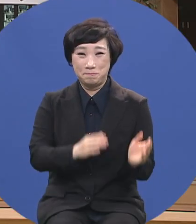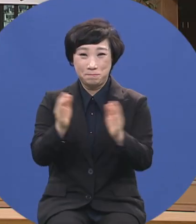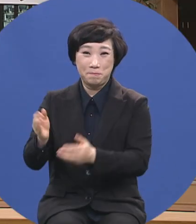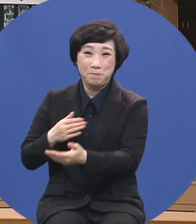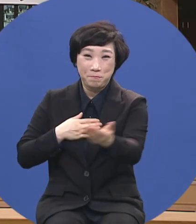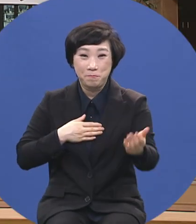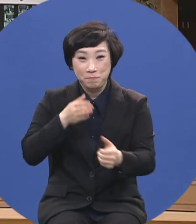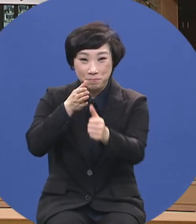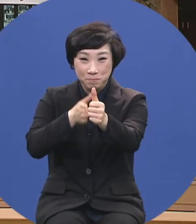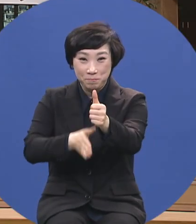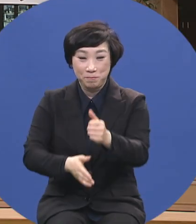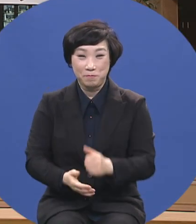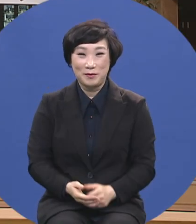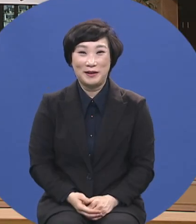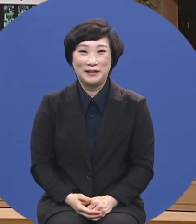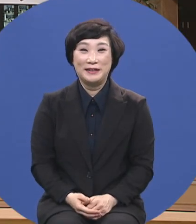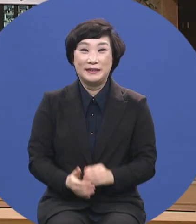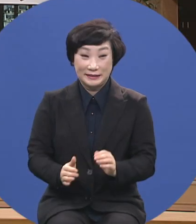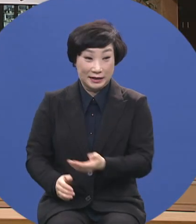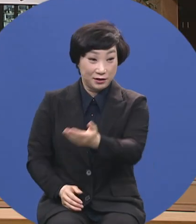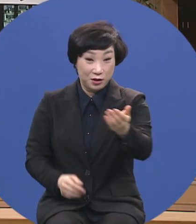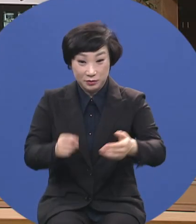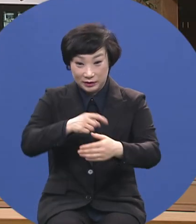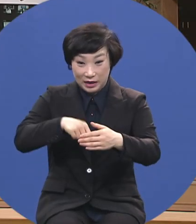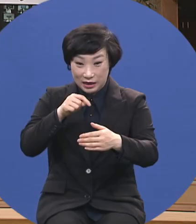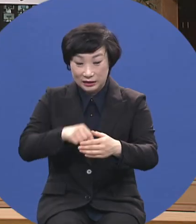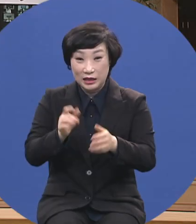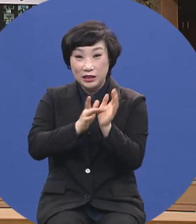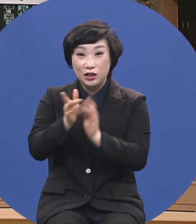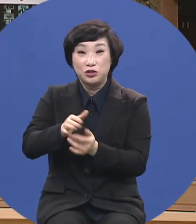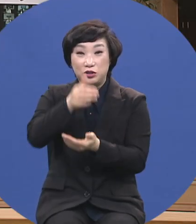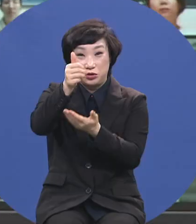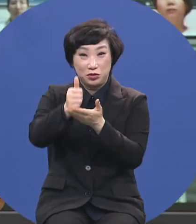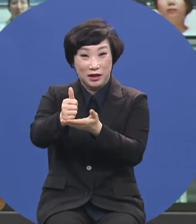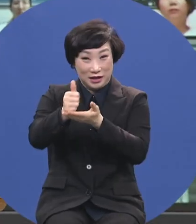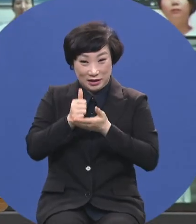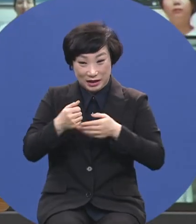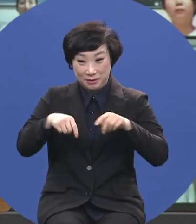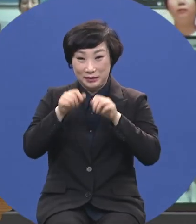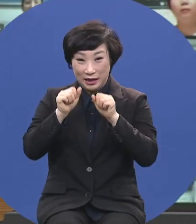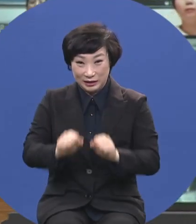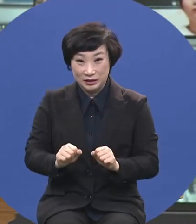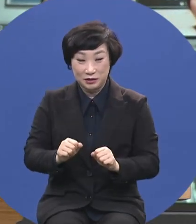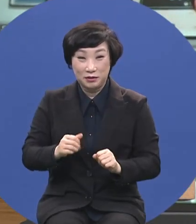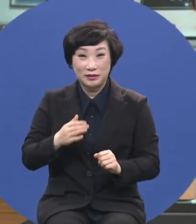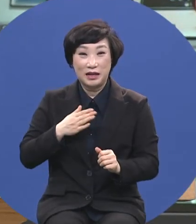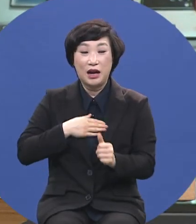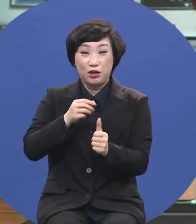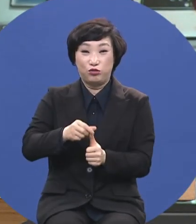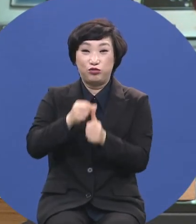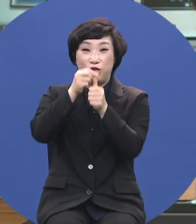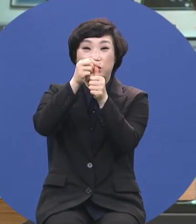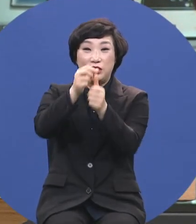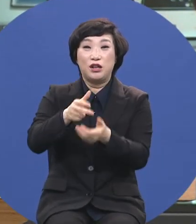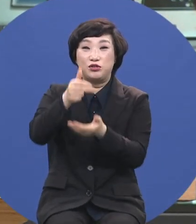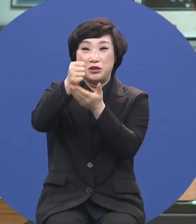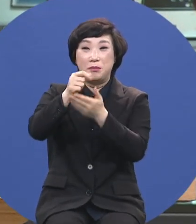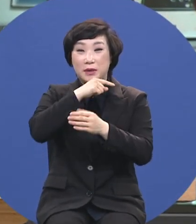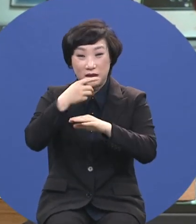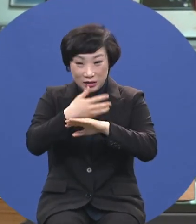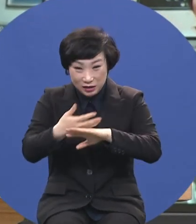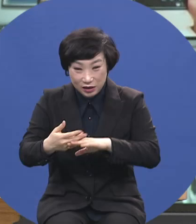간절히 비옵나니 여러분 속에 예수가 계심을, 구원의 주님, 피 쏟으신